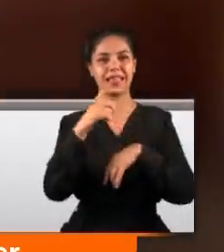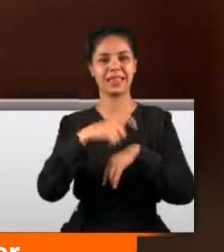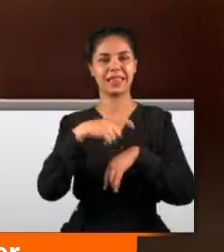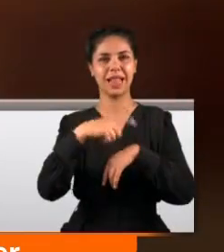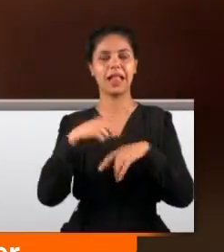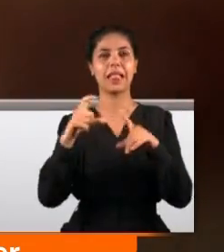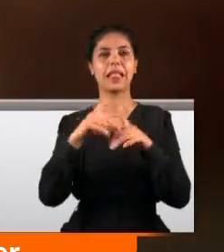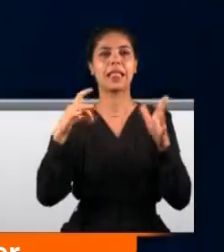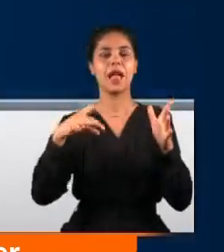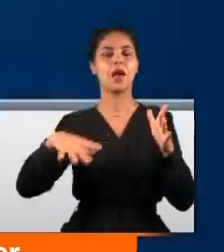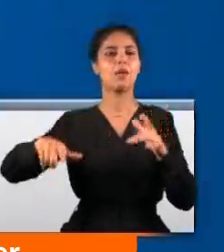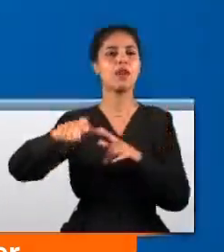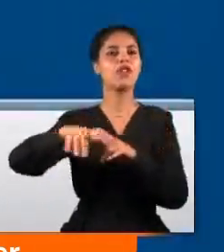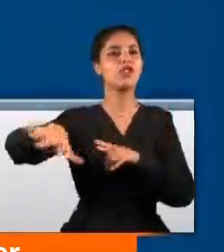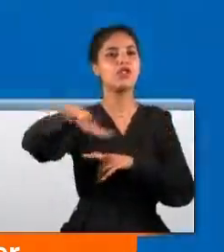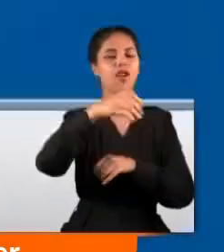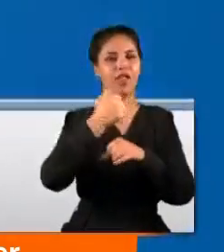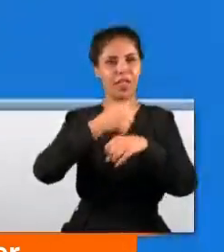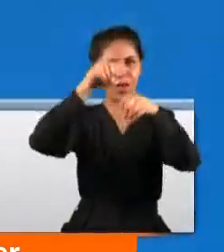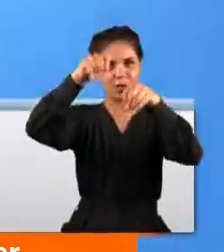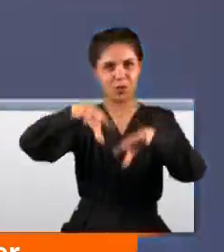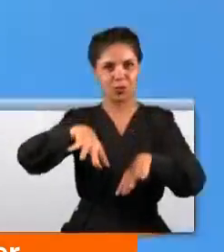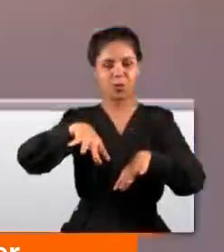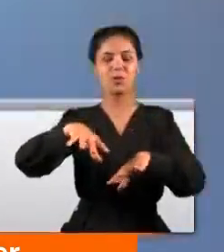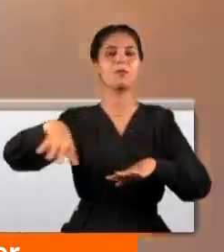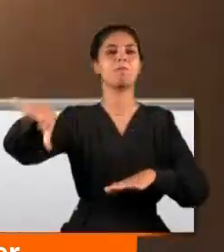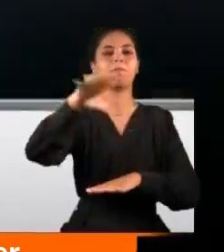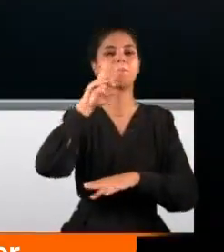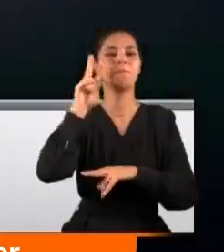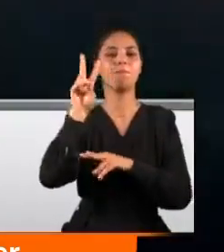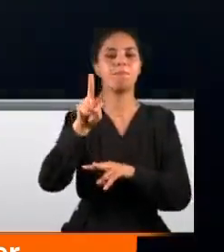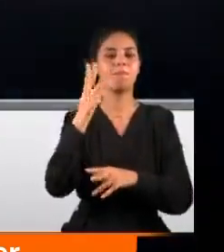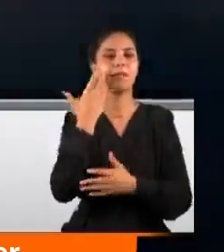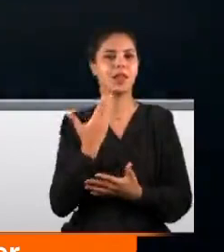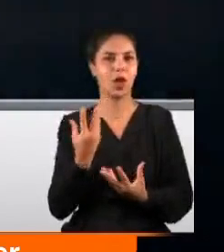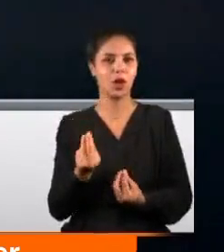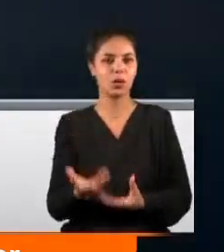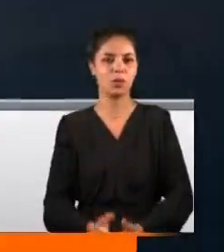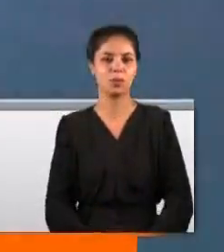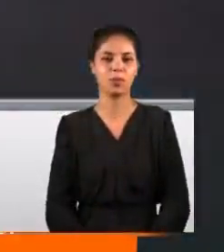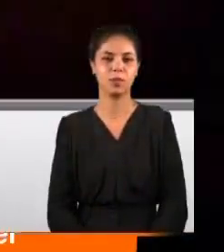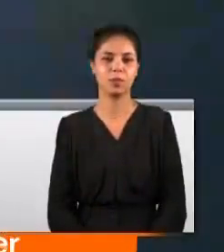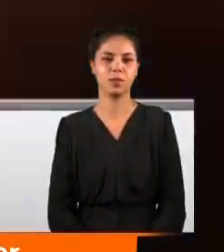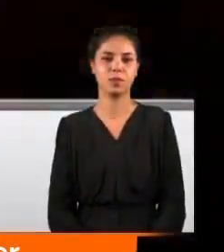saatlerinde Diyarbakır çevresine göktaşı düşmüş. O anlar kameralara böyle yansımıştı. O neydi?